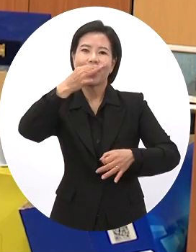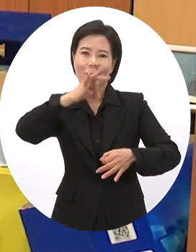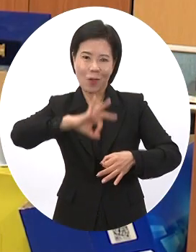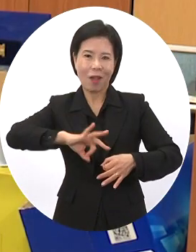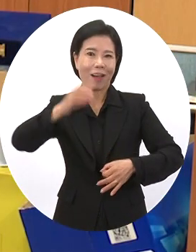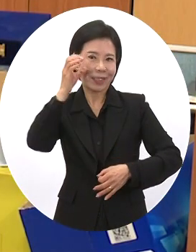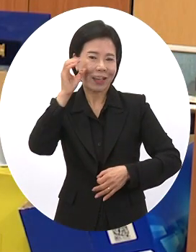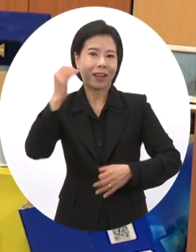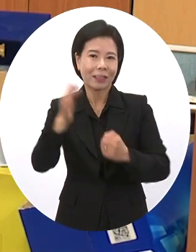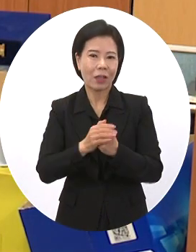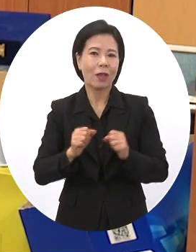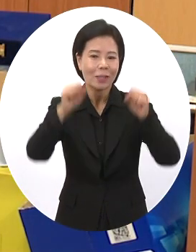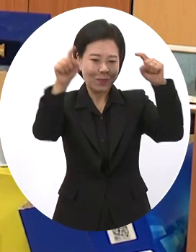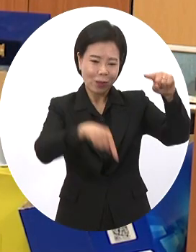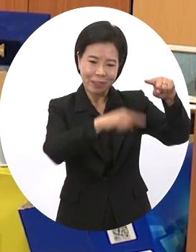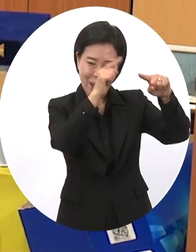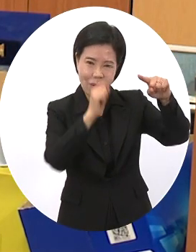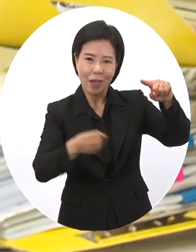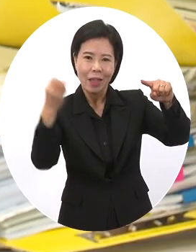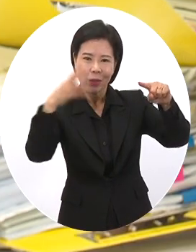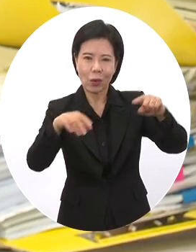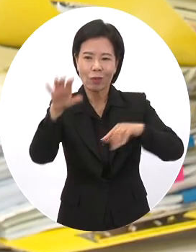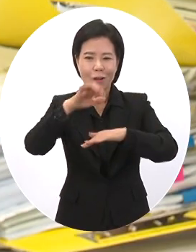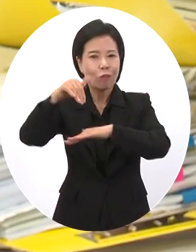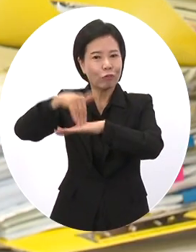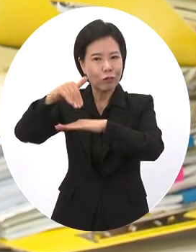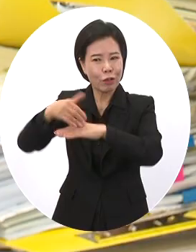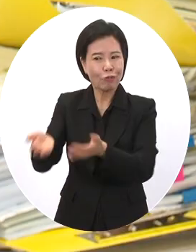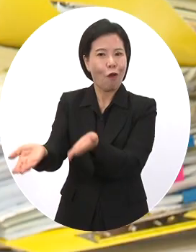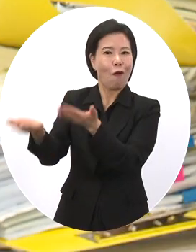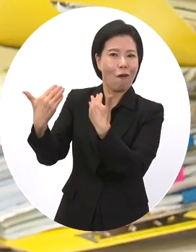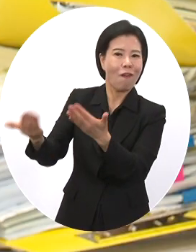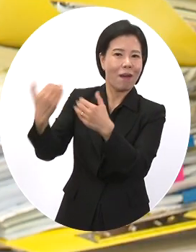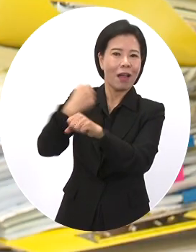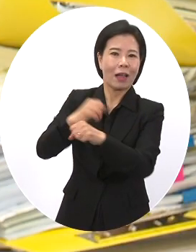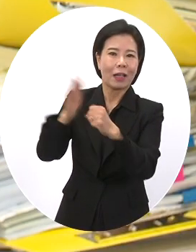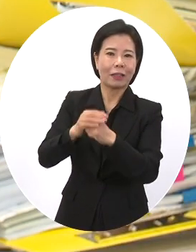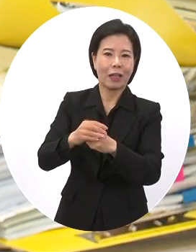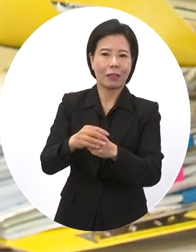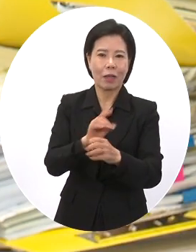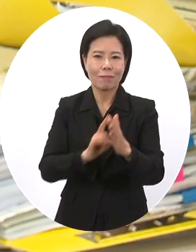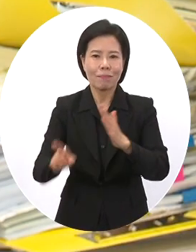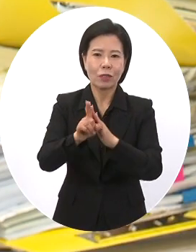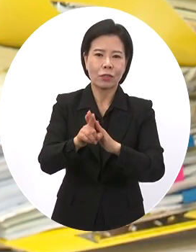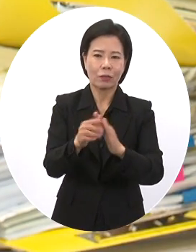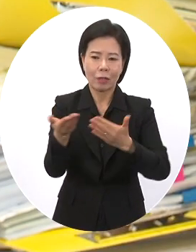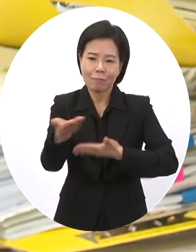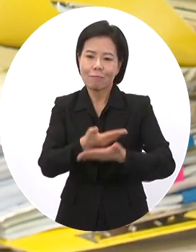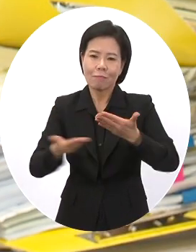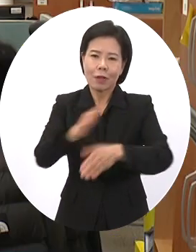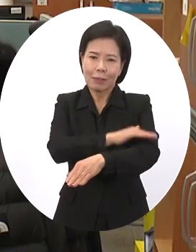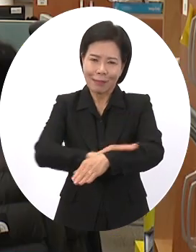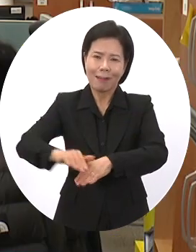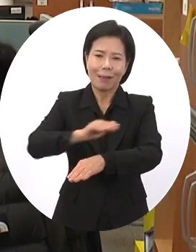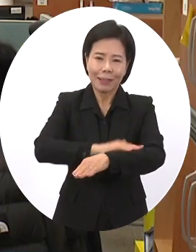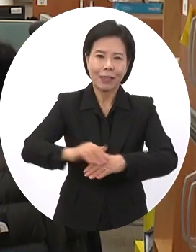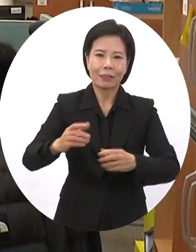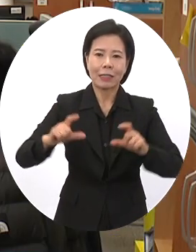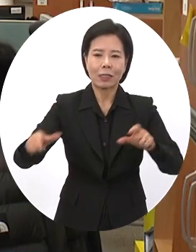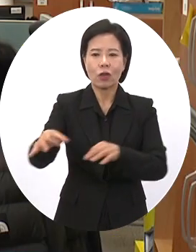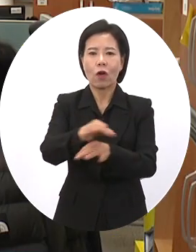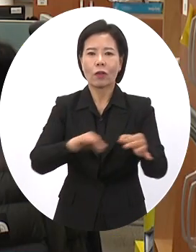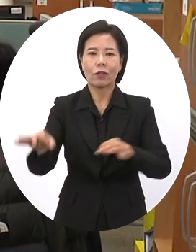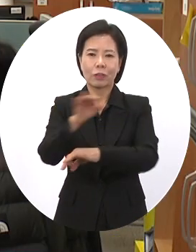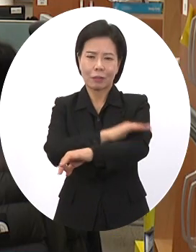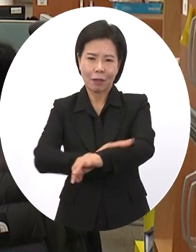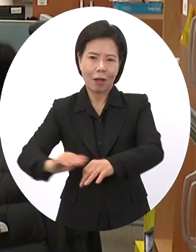효과를 기대하고 스포츠 대회와 함께 전지훈련팀 유치로 선순환 스포츠 생태계를 조성해 지역